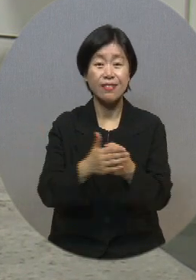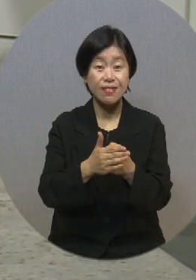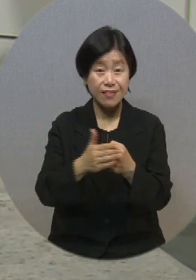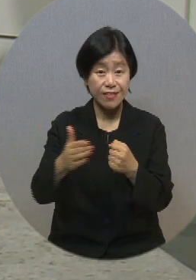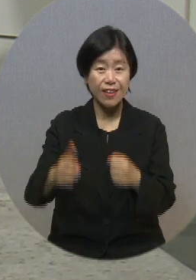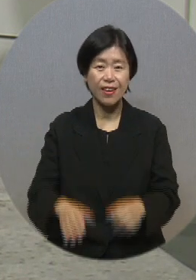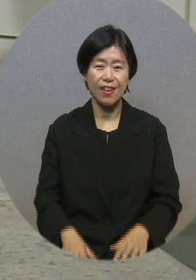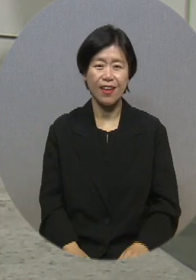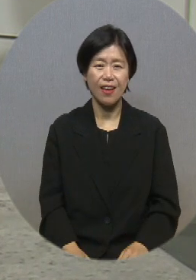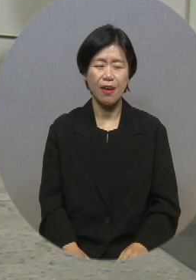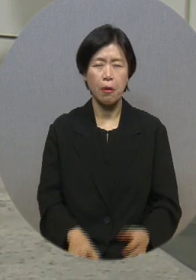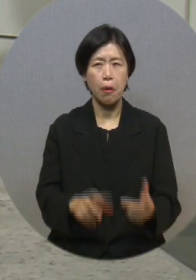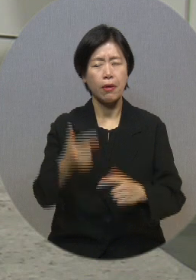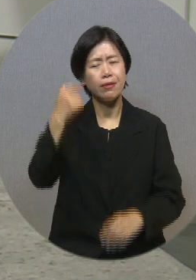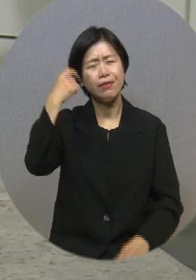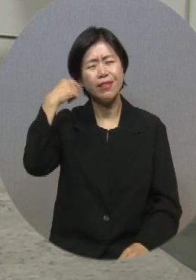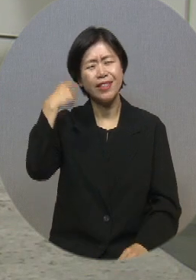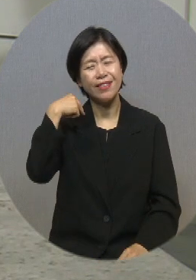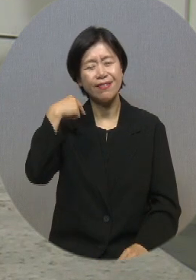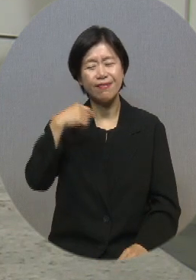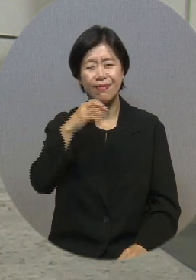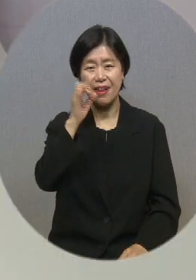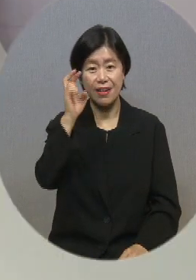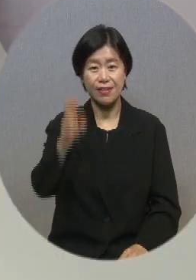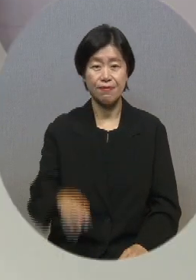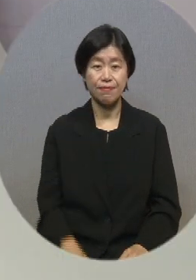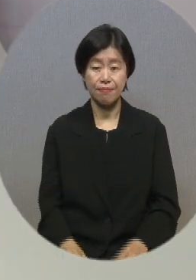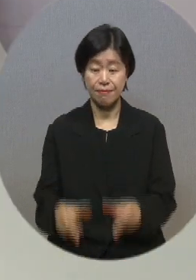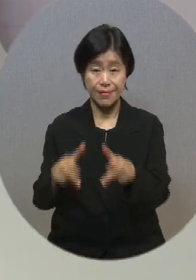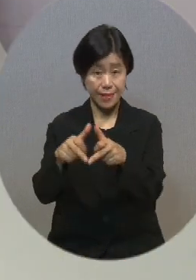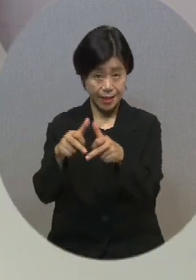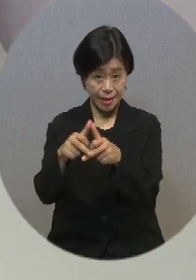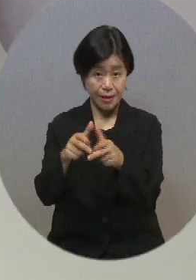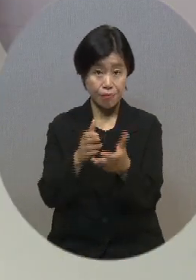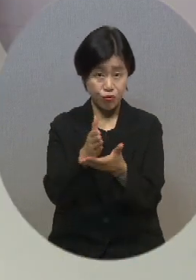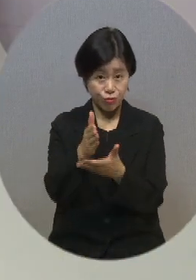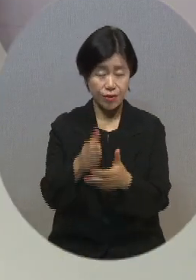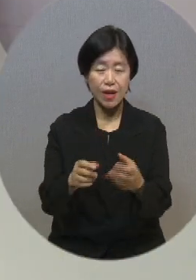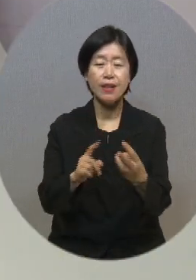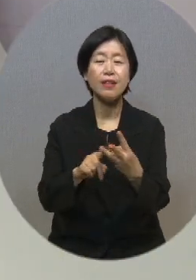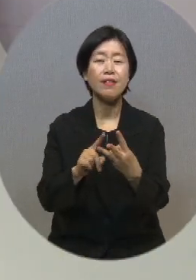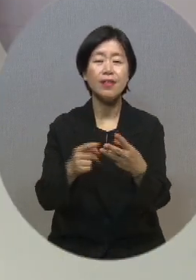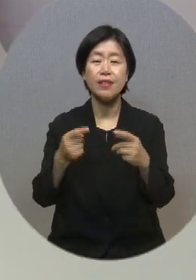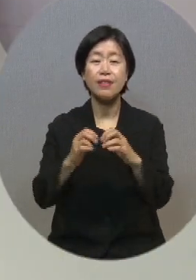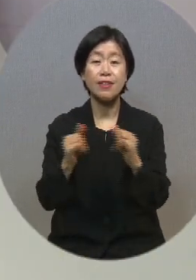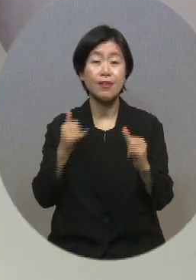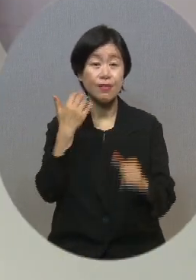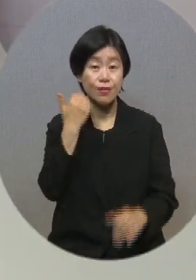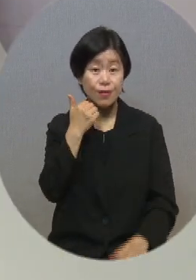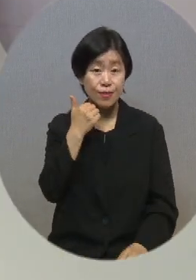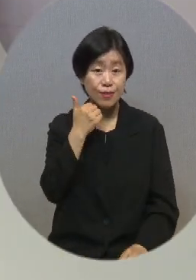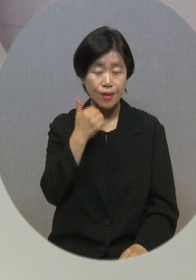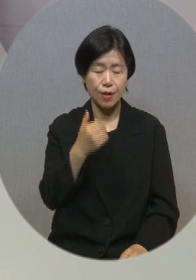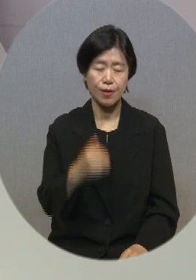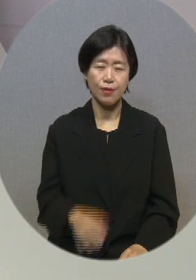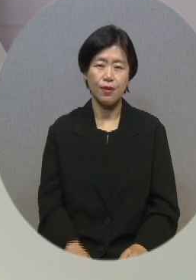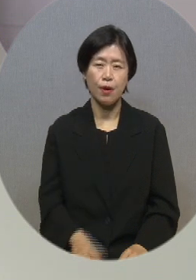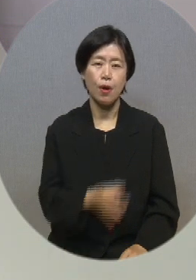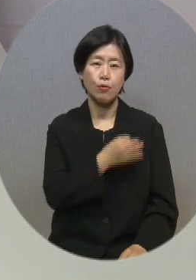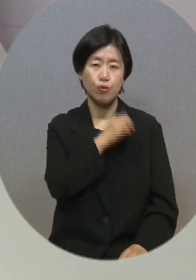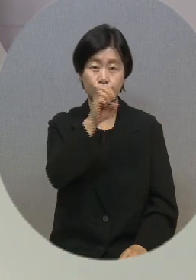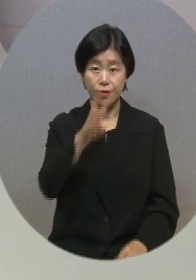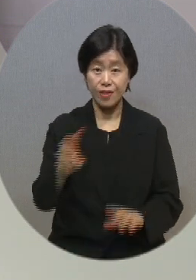느낌이 참 만감이 교체합니다. 예. 자, 장애인 부문 세 번째 참가자는 부천에 거주하시는 73세